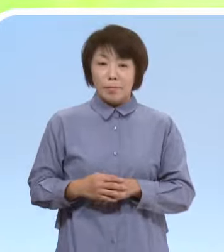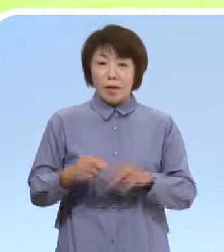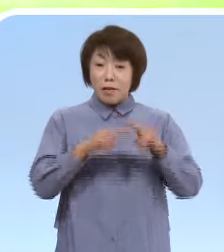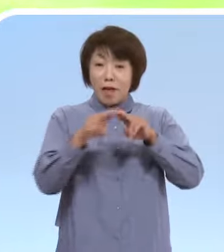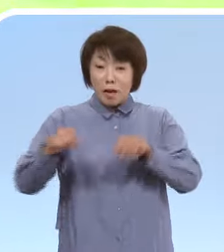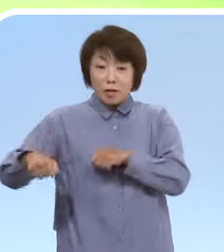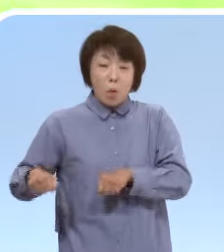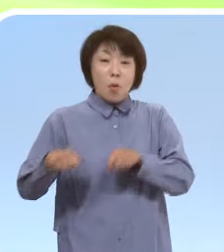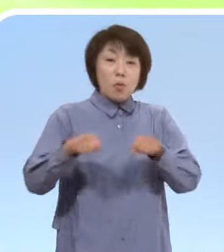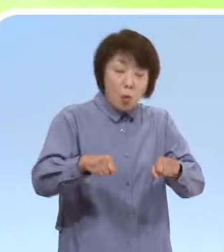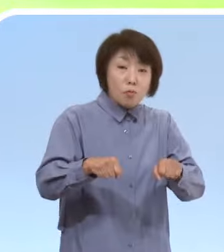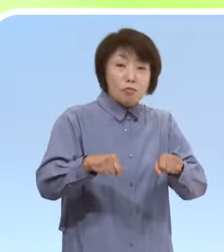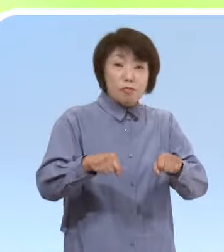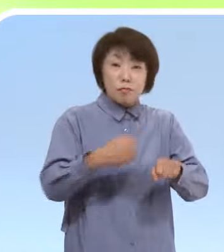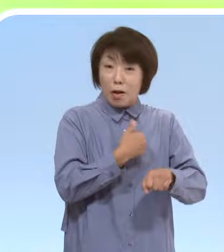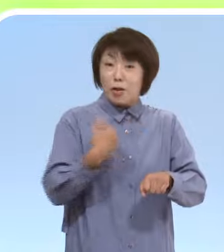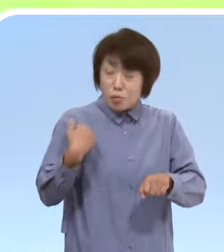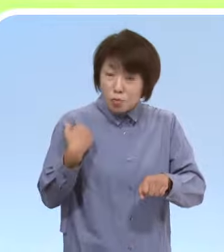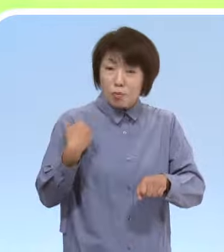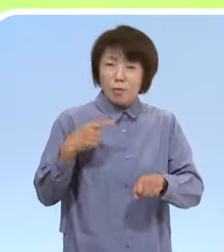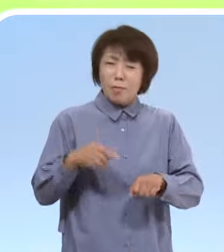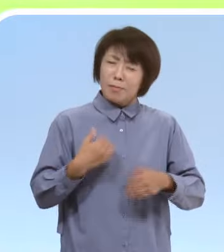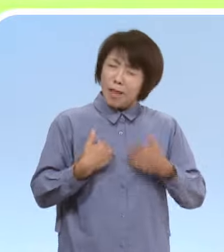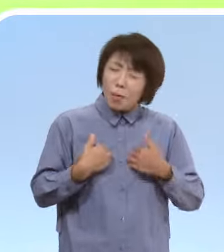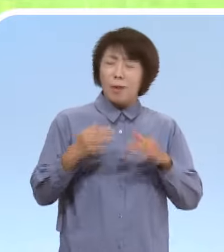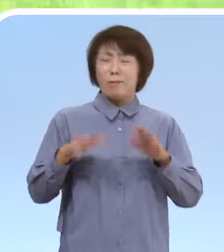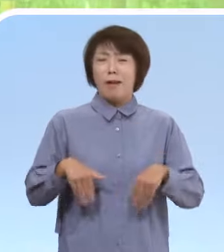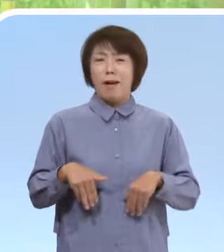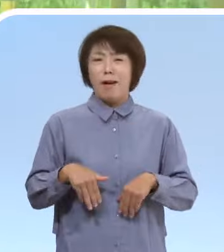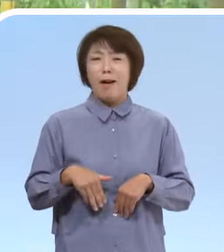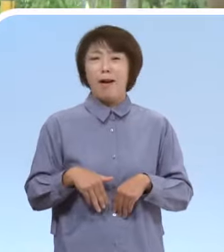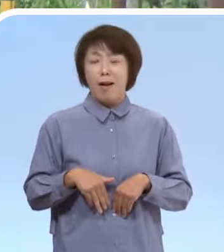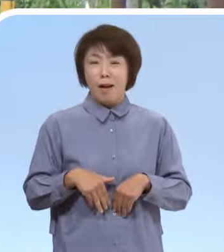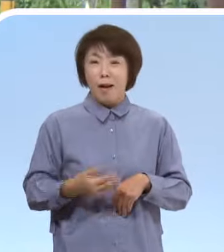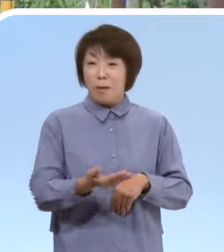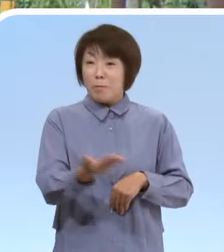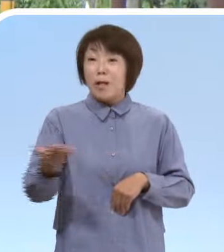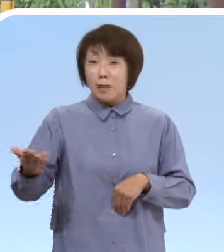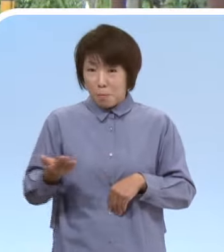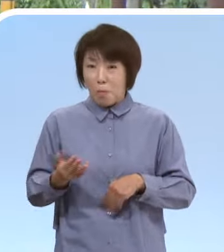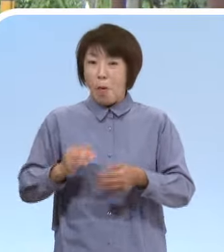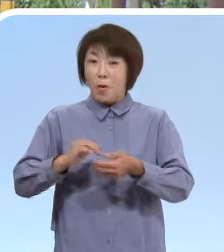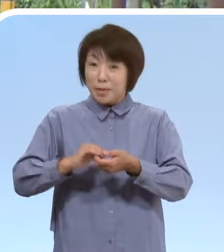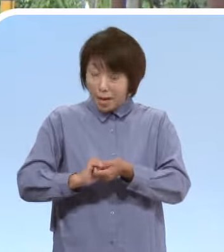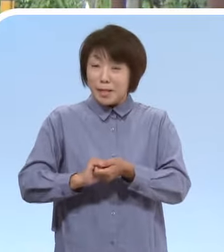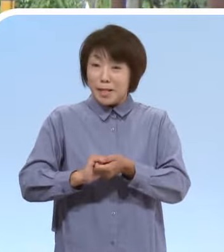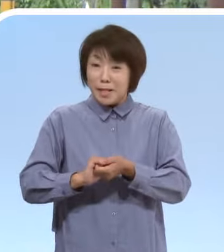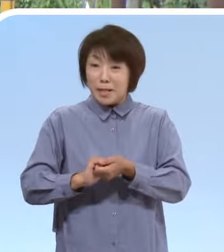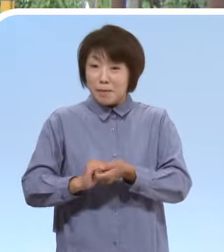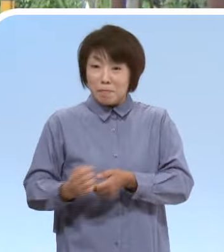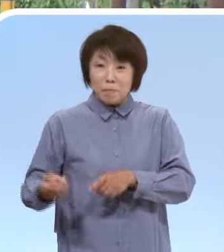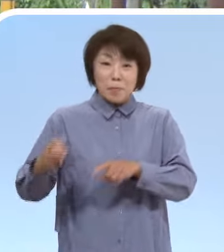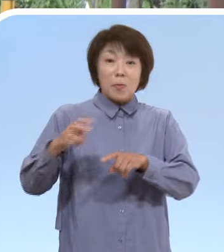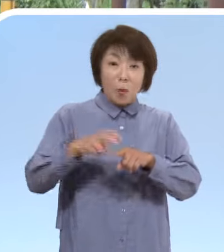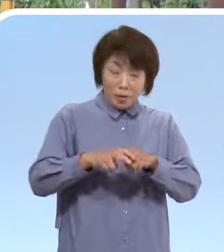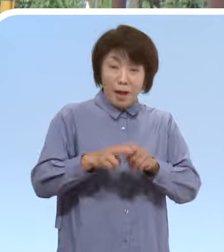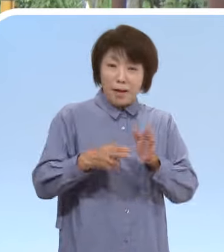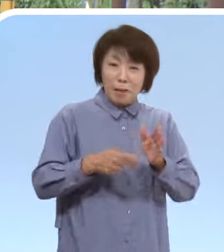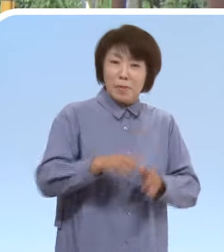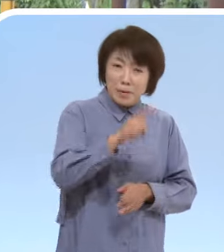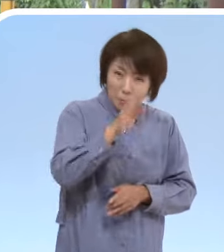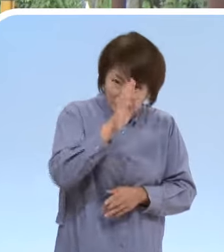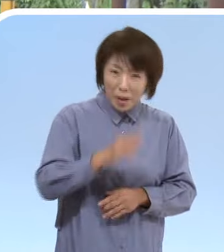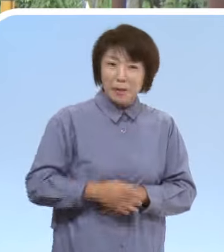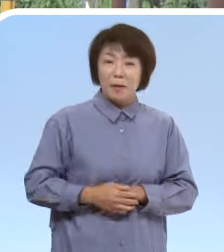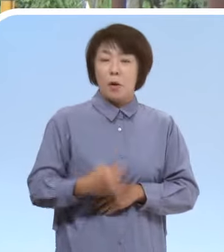に乗れる北条鉄道楽しかったですね。皆さんもぜひ北条鉄道を使って旅して